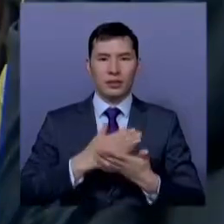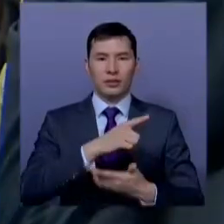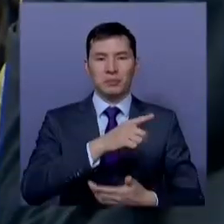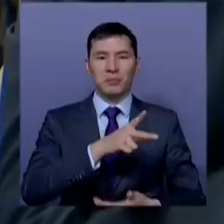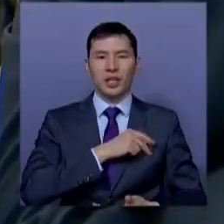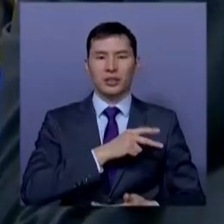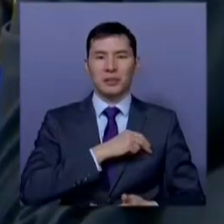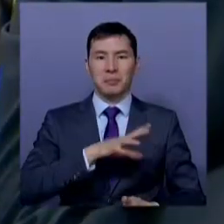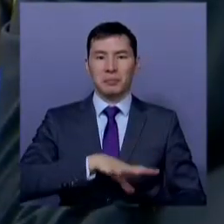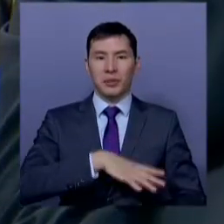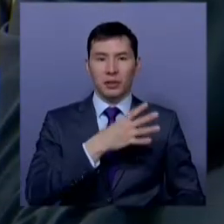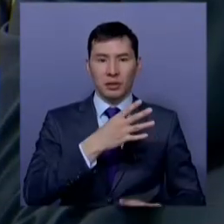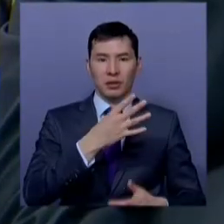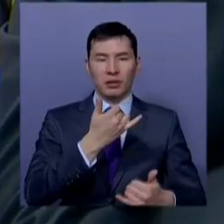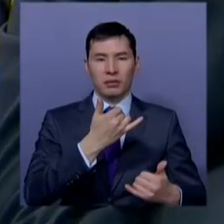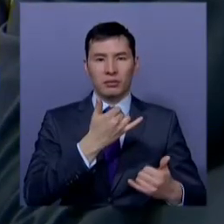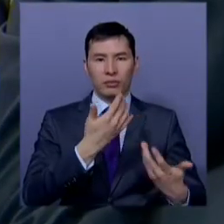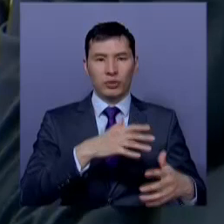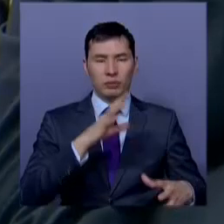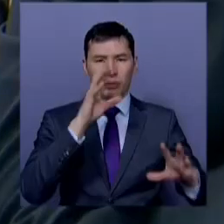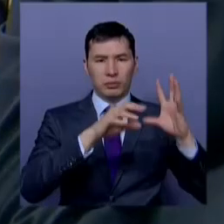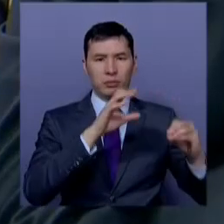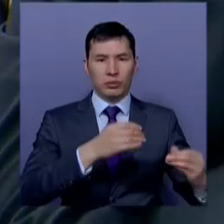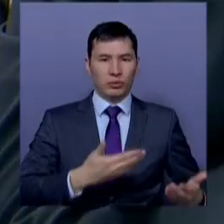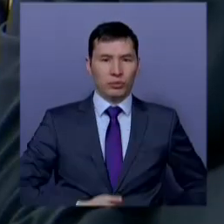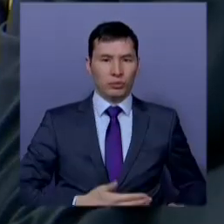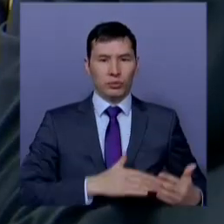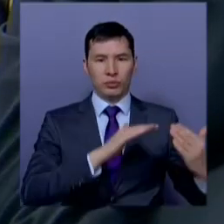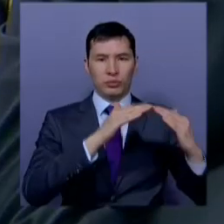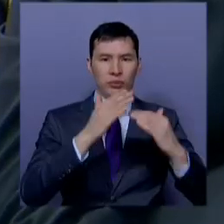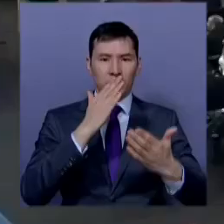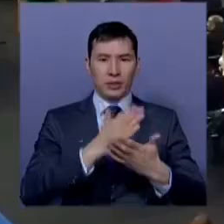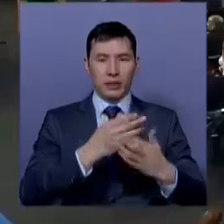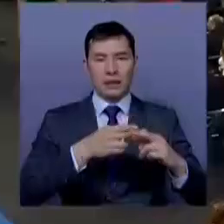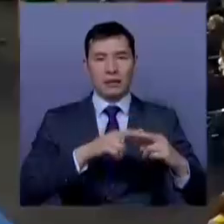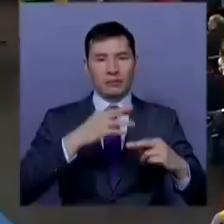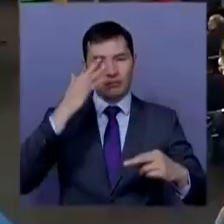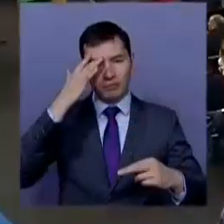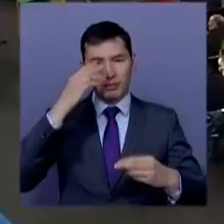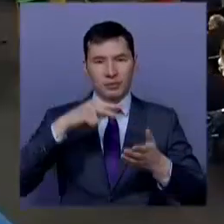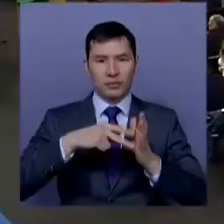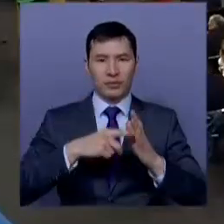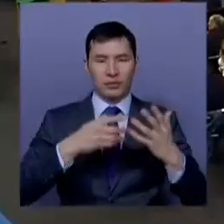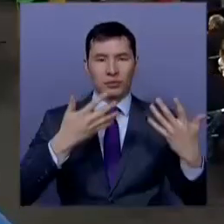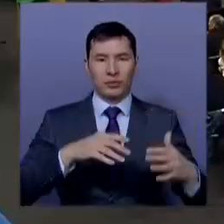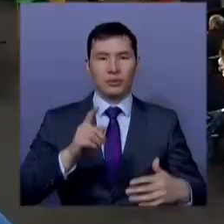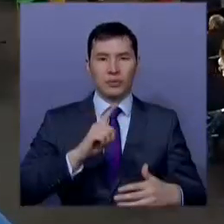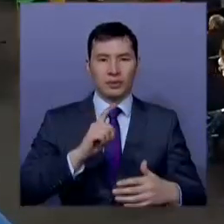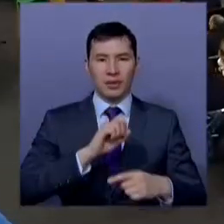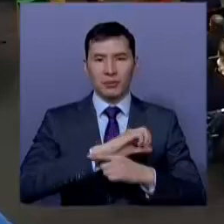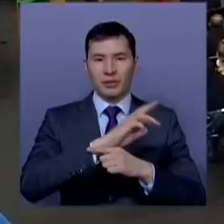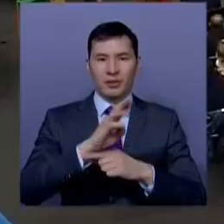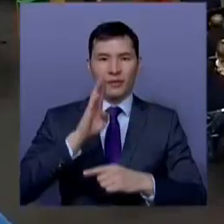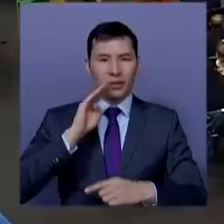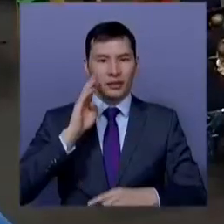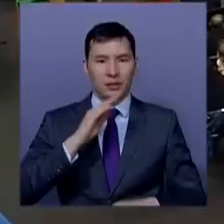массивы, которые уже можно считать не как дачные массивы, а как уже настоящие улицы с добротными домами,